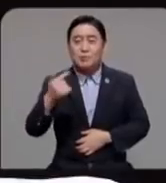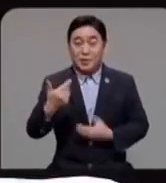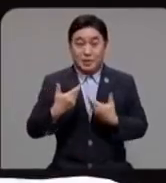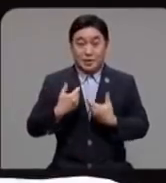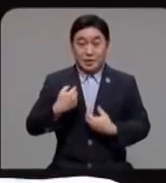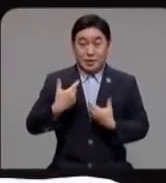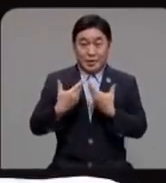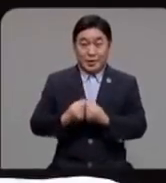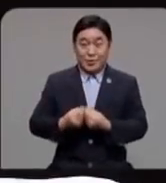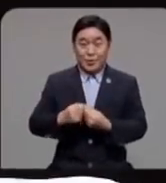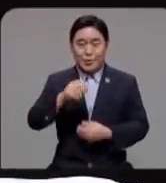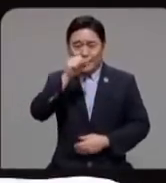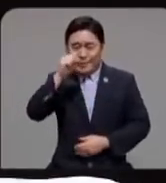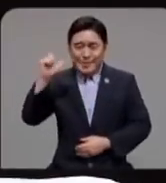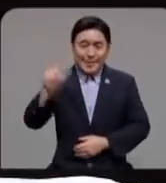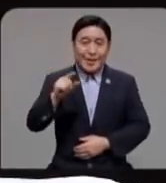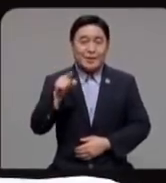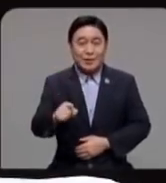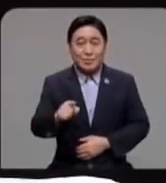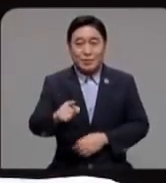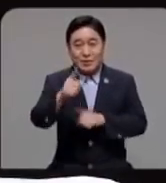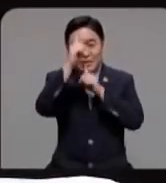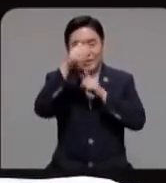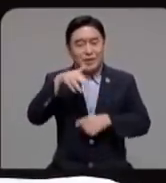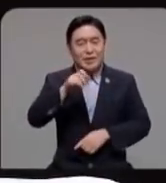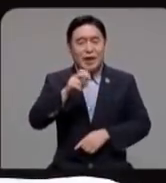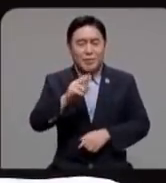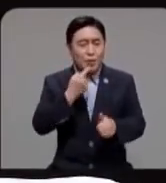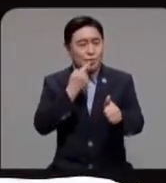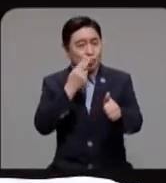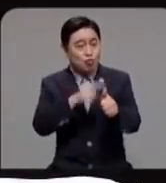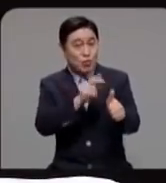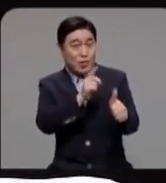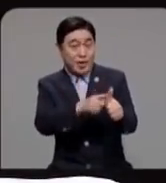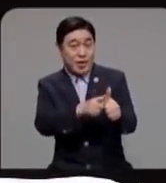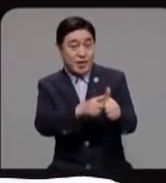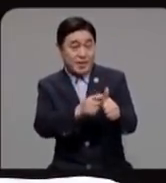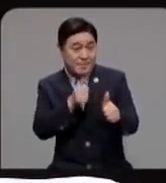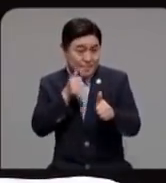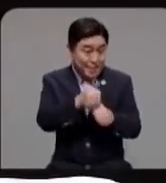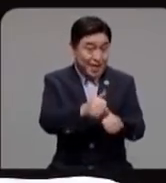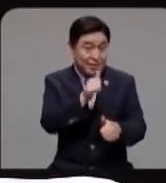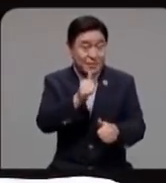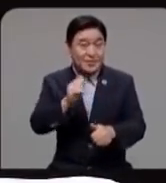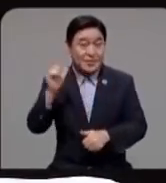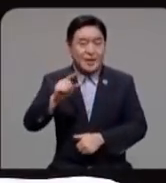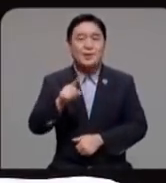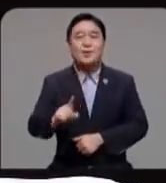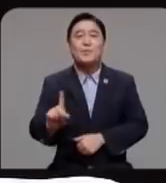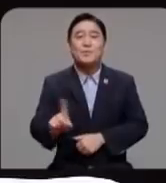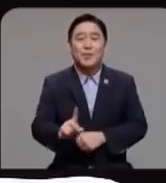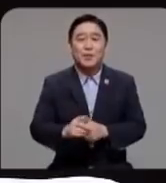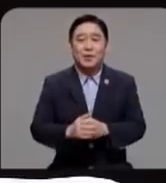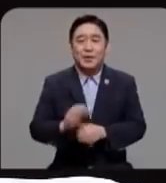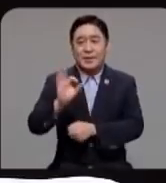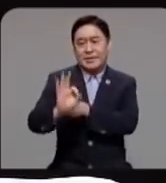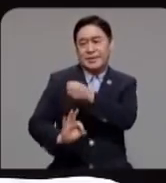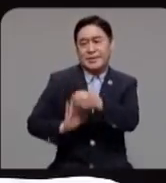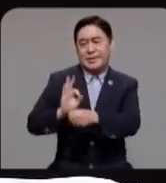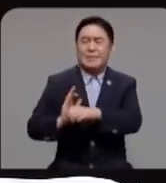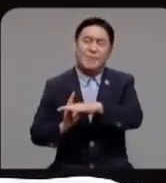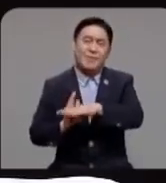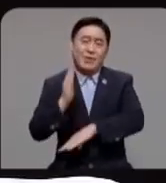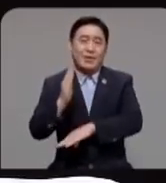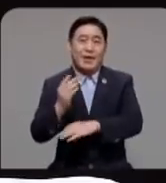뭐 저의 강점을 이재명 후보를 상대로 저희 강점을 말씀을 드리자면 저는 그동안 10년 넘게